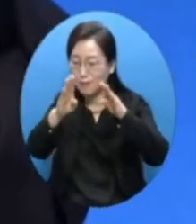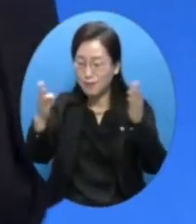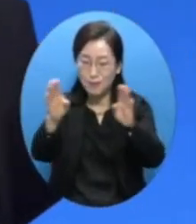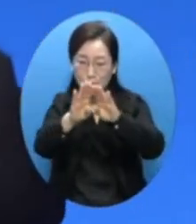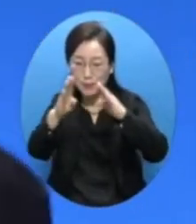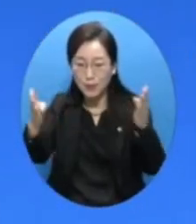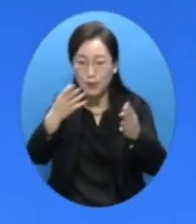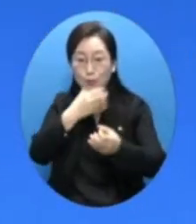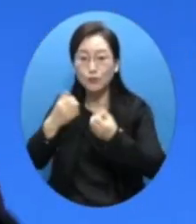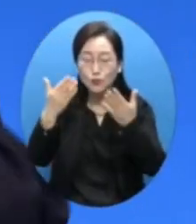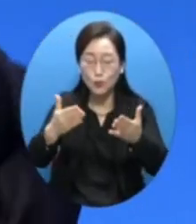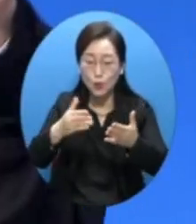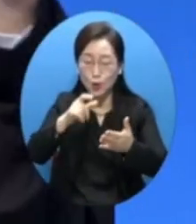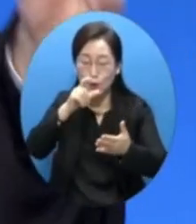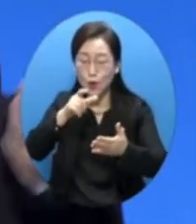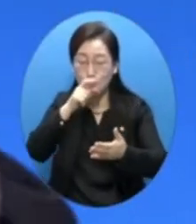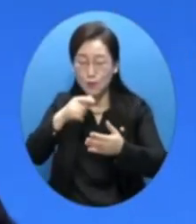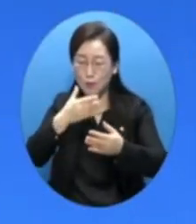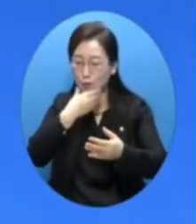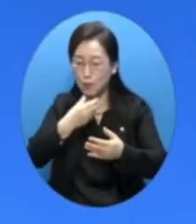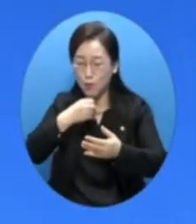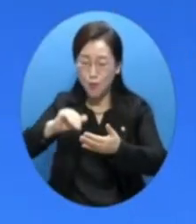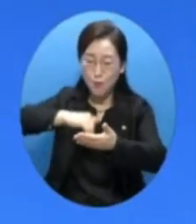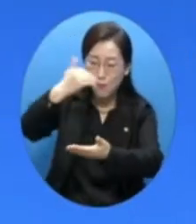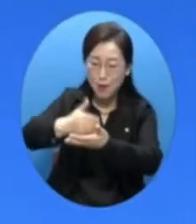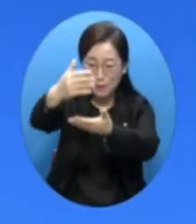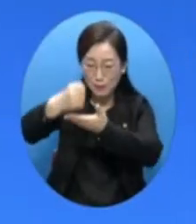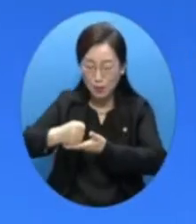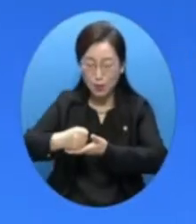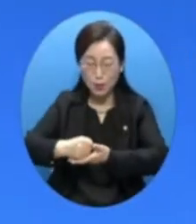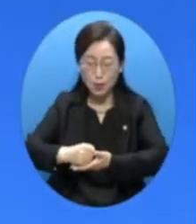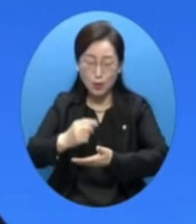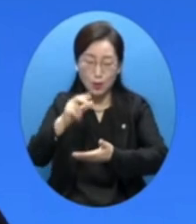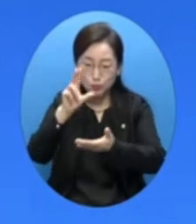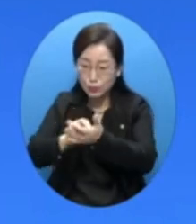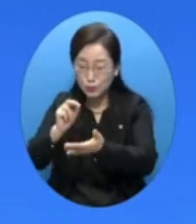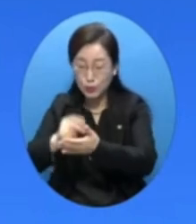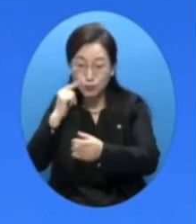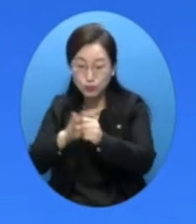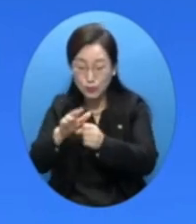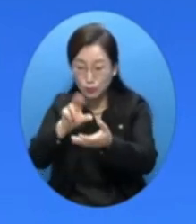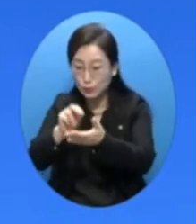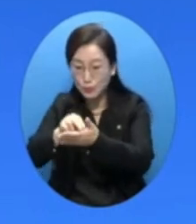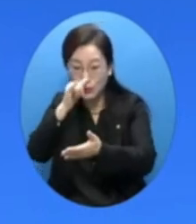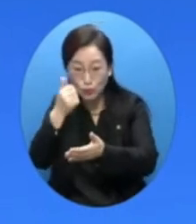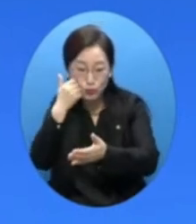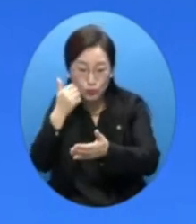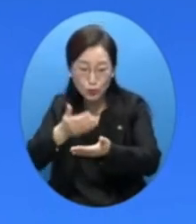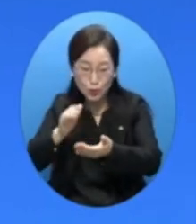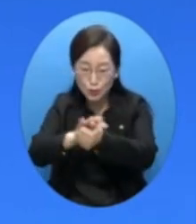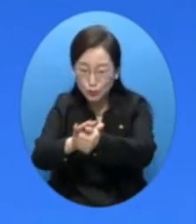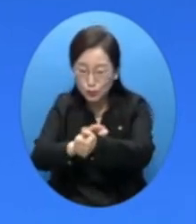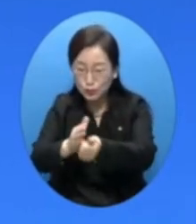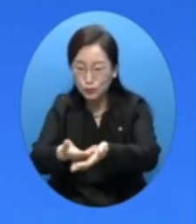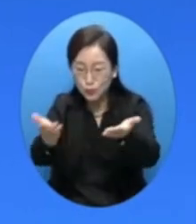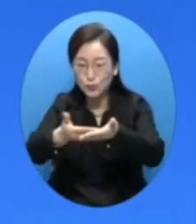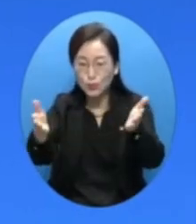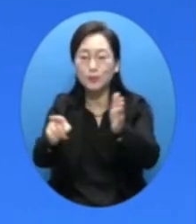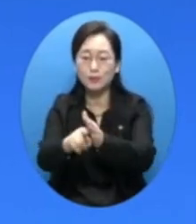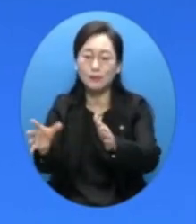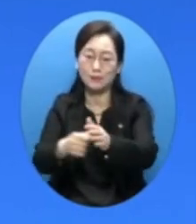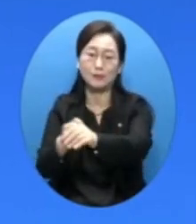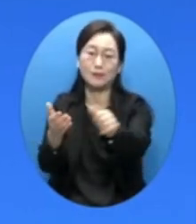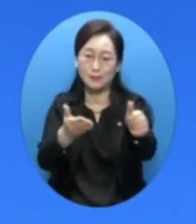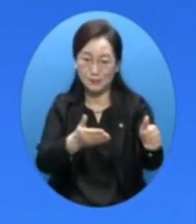많은 복을 받아서 우리 주의 소외되고 불쌍하고 병들고 번지는 사람을 섬기며 살아가는 믿음의 사람들이 될 것입니다